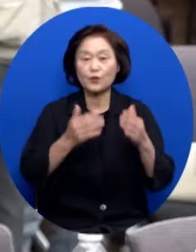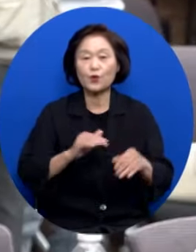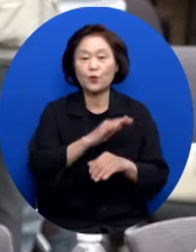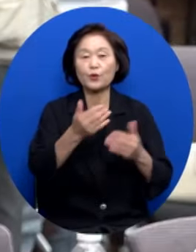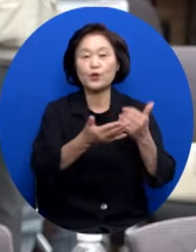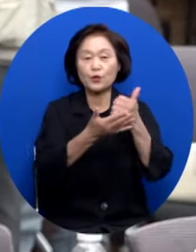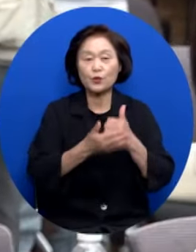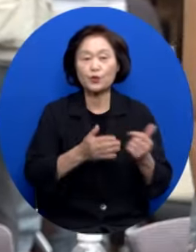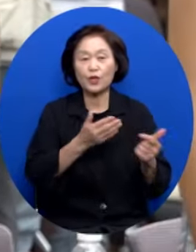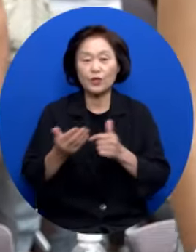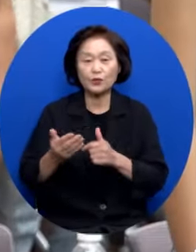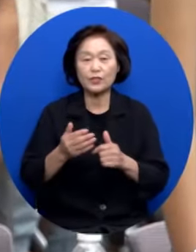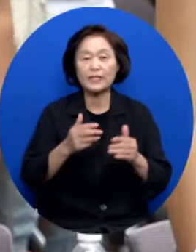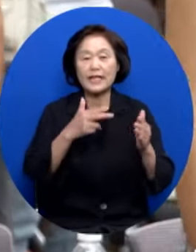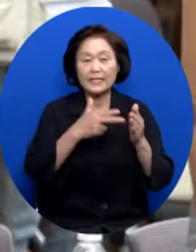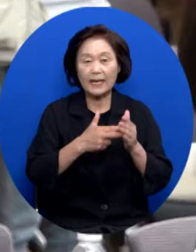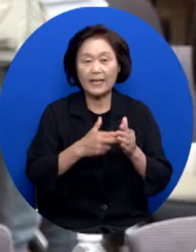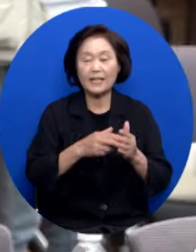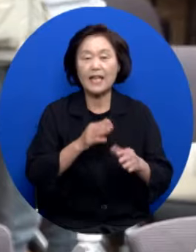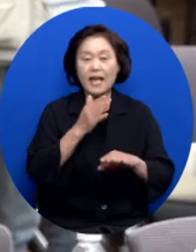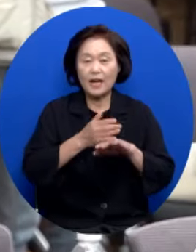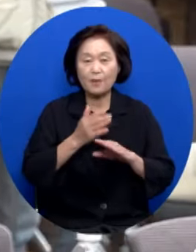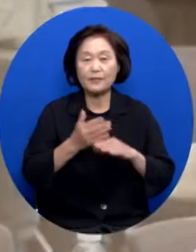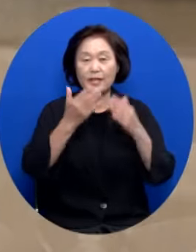этого семинара, этой поездки.